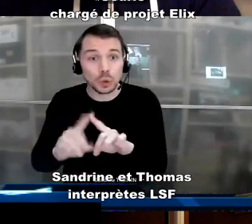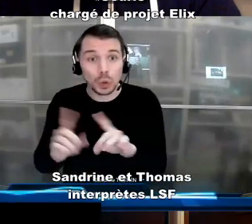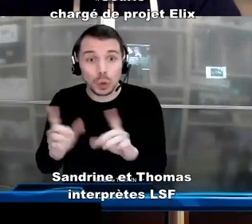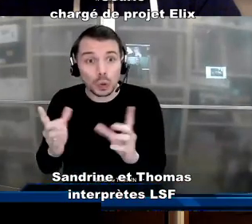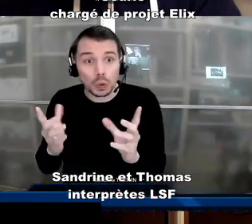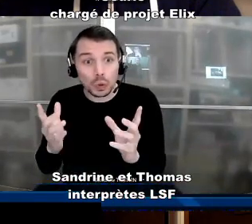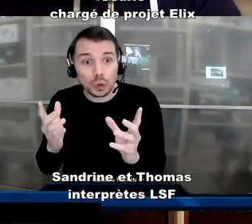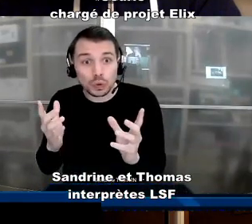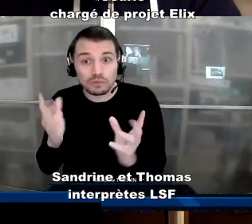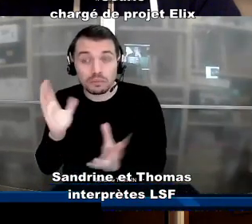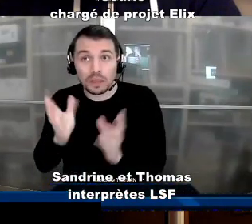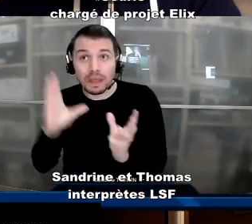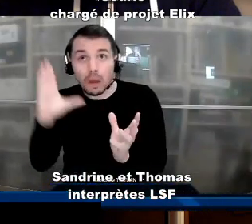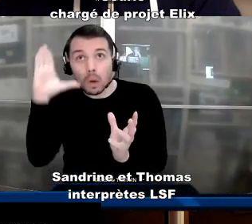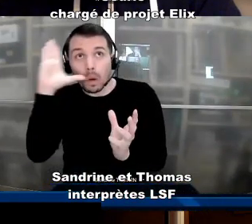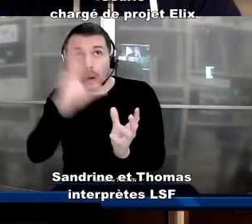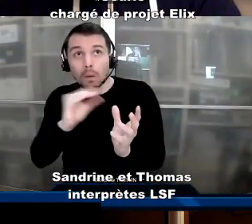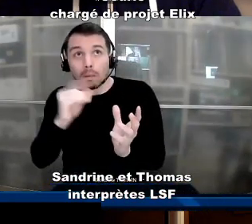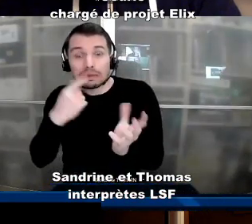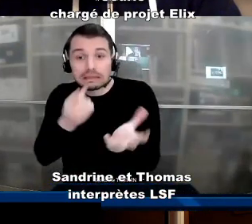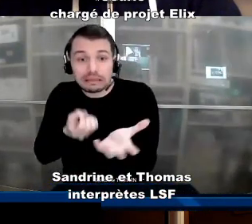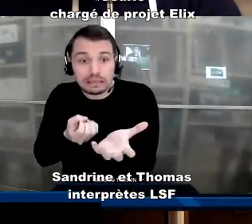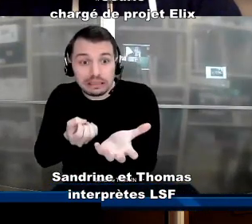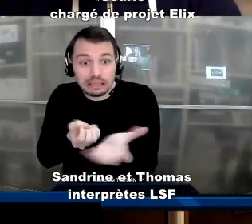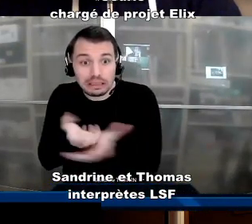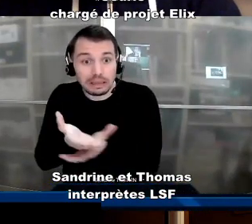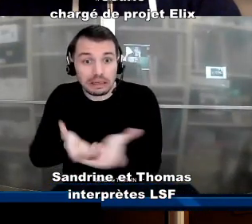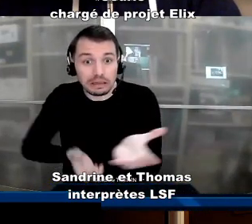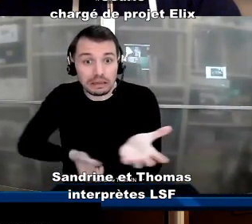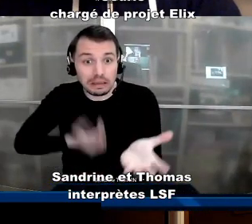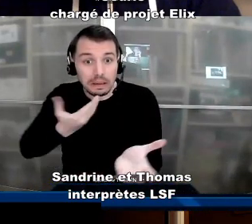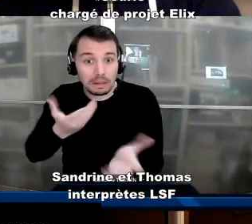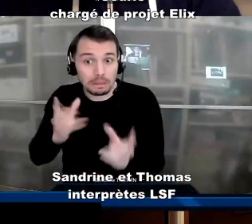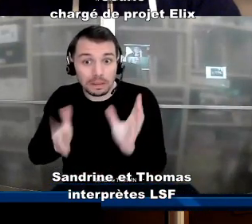et qu'on n'a pas encore évoquées depuis le début de la soirée ?